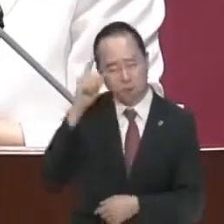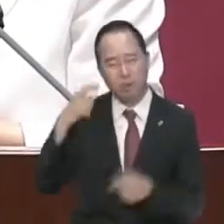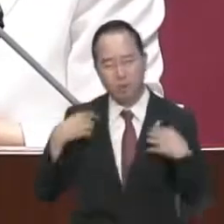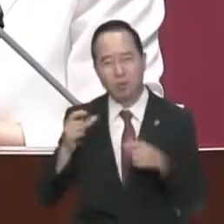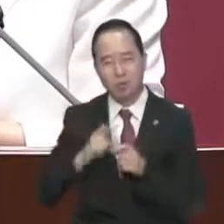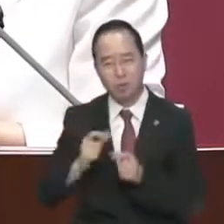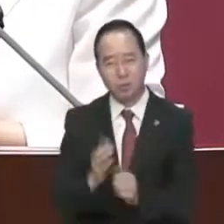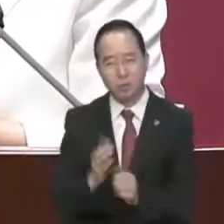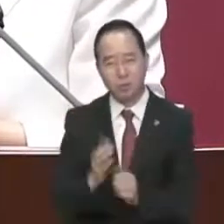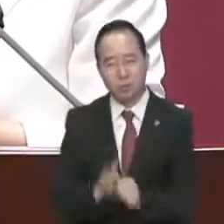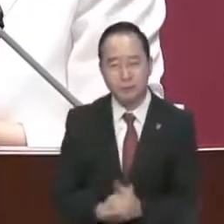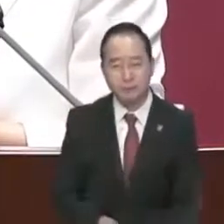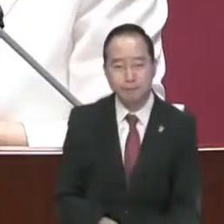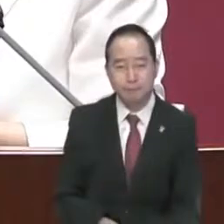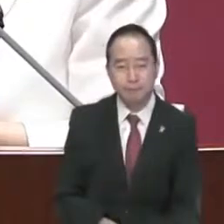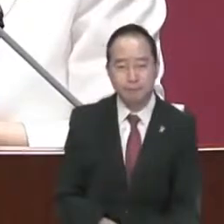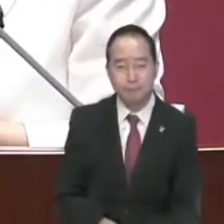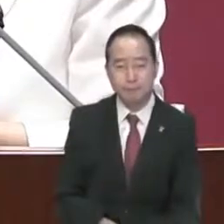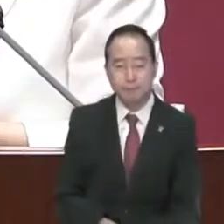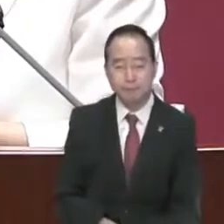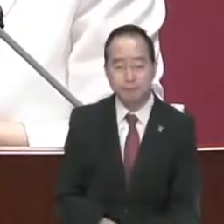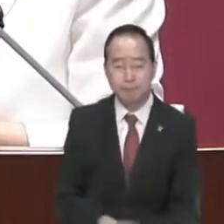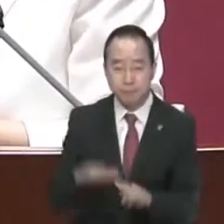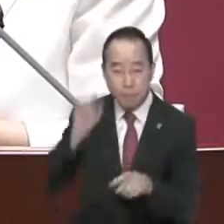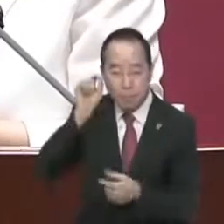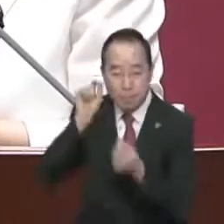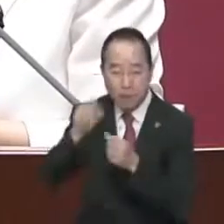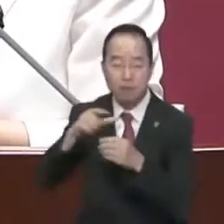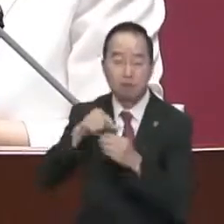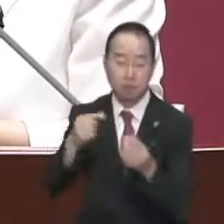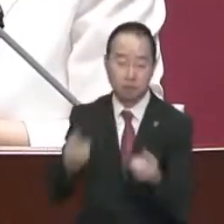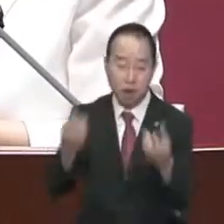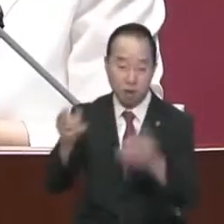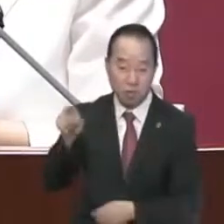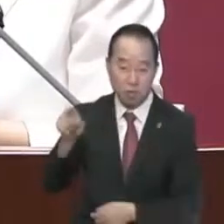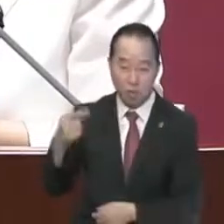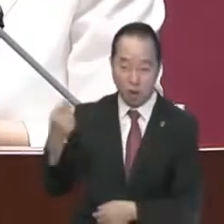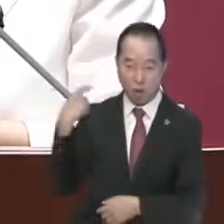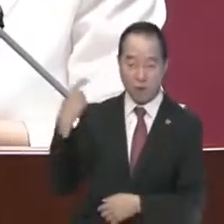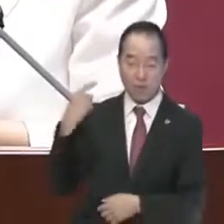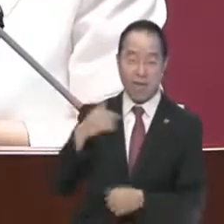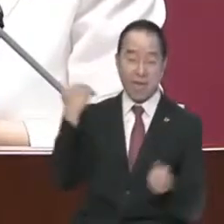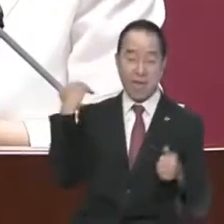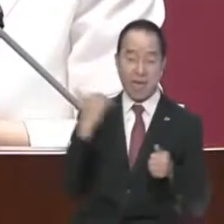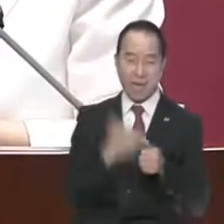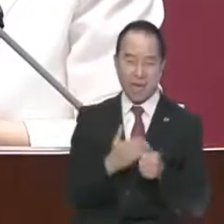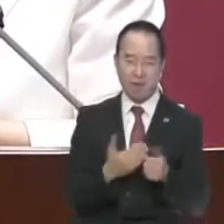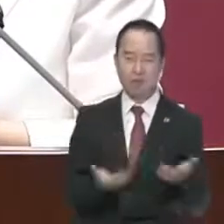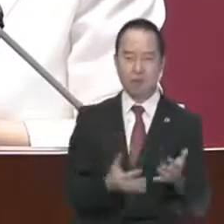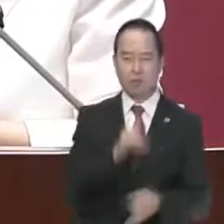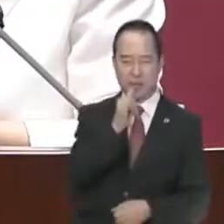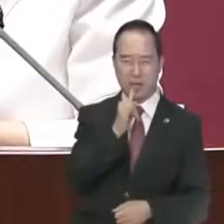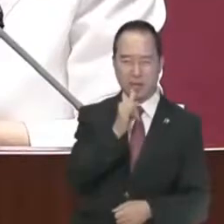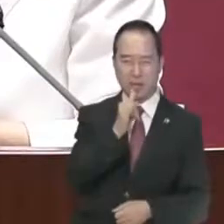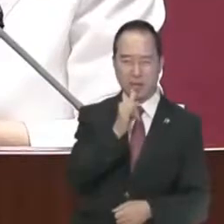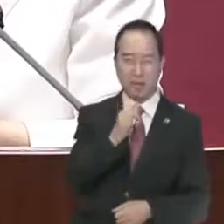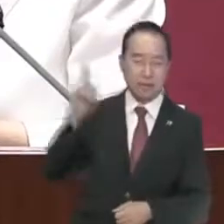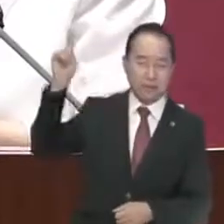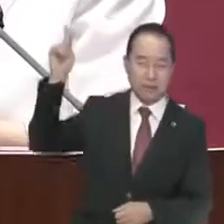좀 드리도록 하겠습니다. 이제 곧 추석 명절인데요. 어제 해고를 당한 노동자가 있습니다. 사진 한 장 띄워주세요.